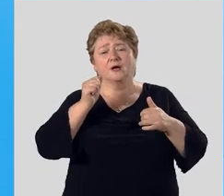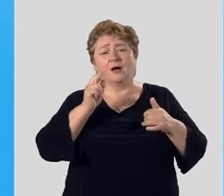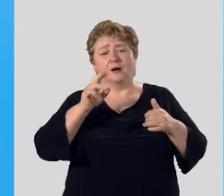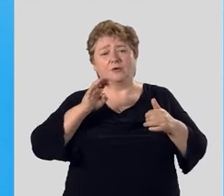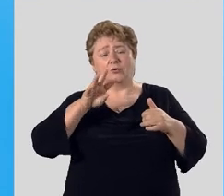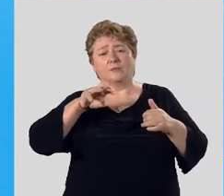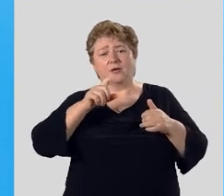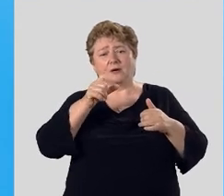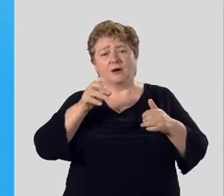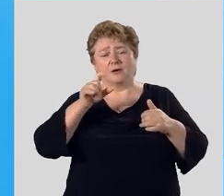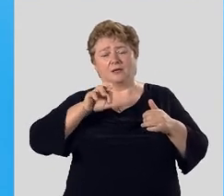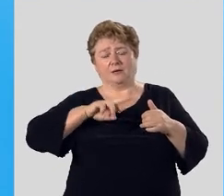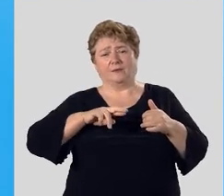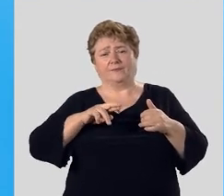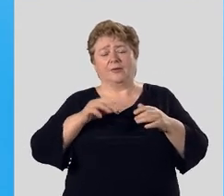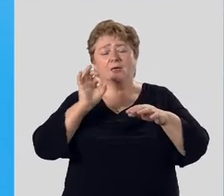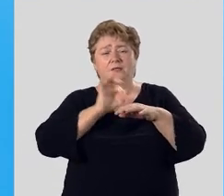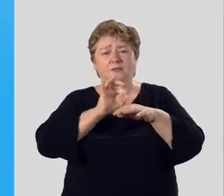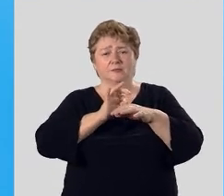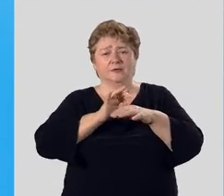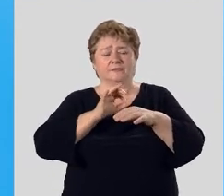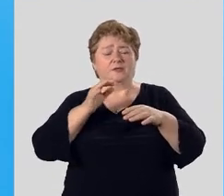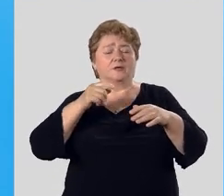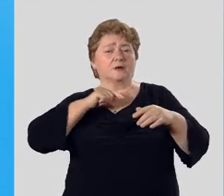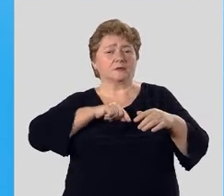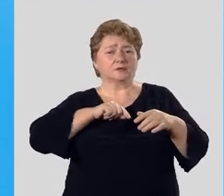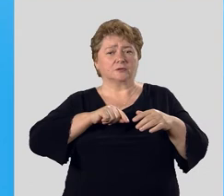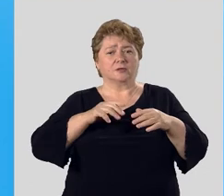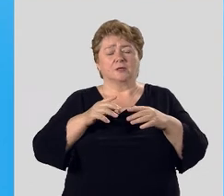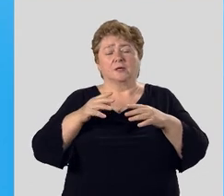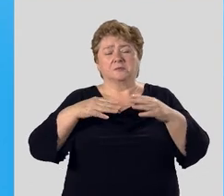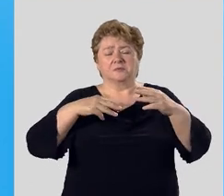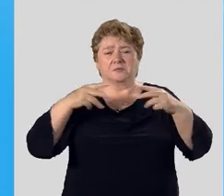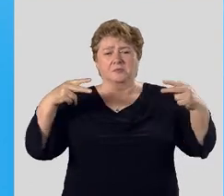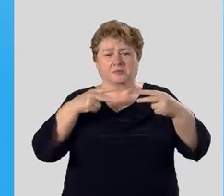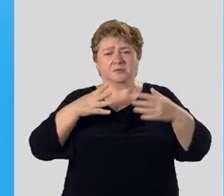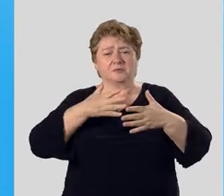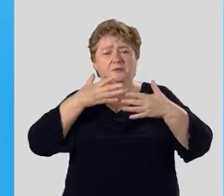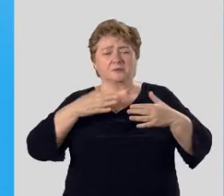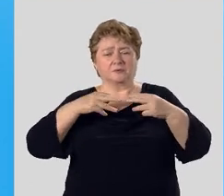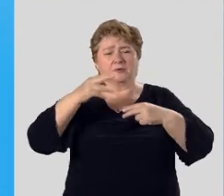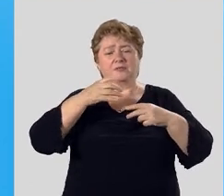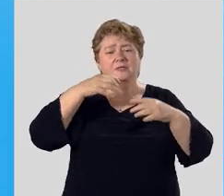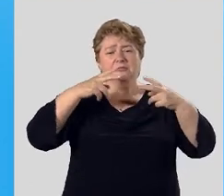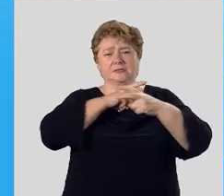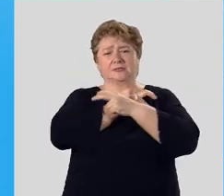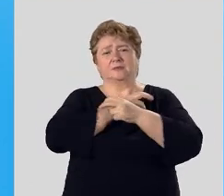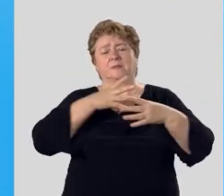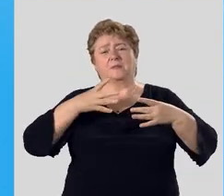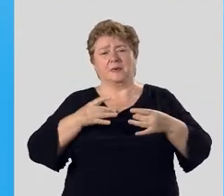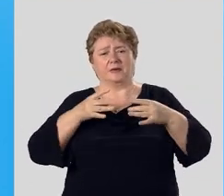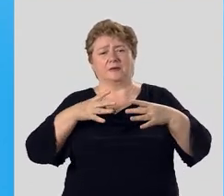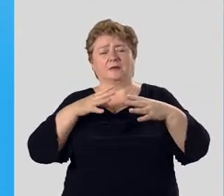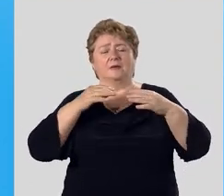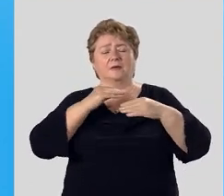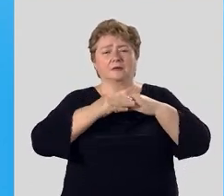развивается акромегалия. Заболевание характеризуется диспропорциональным ростом скелета, мягких